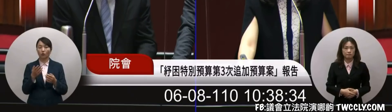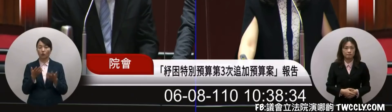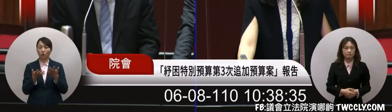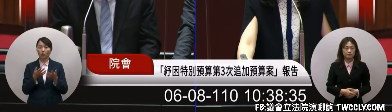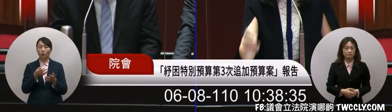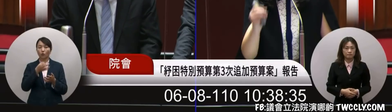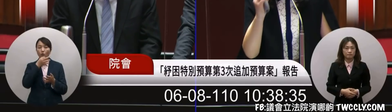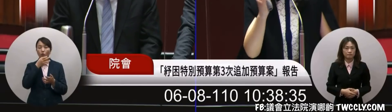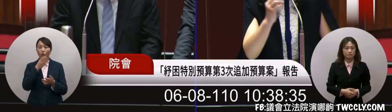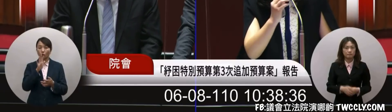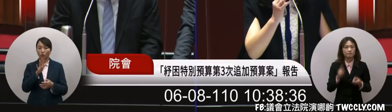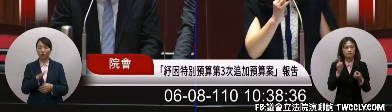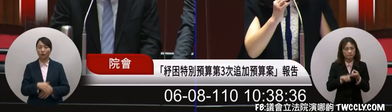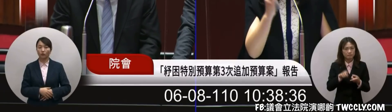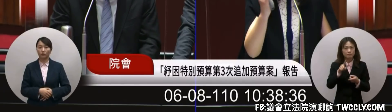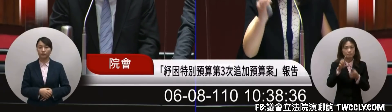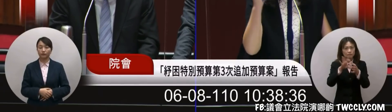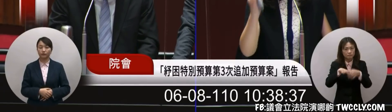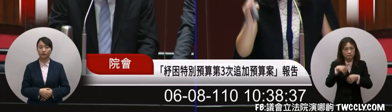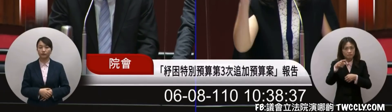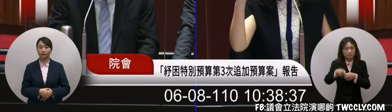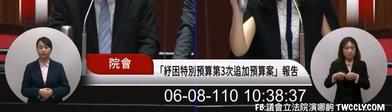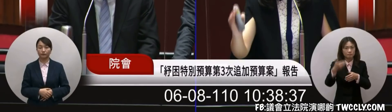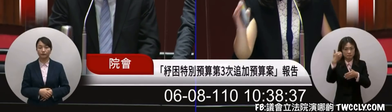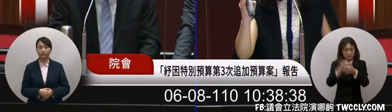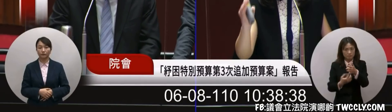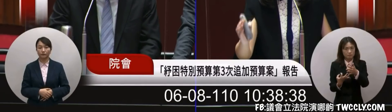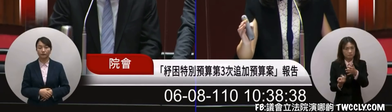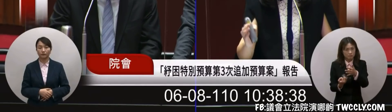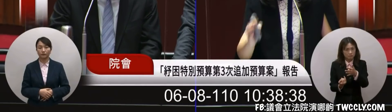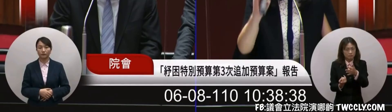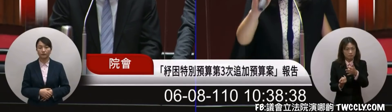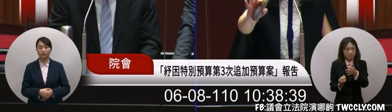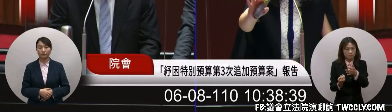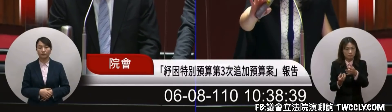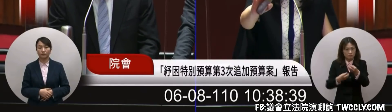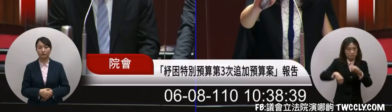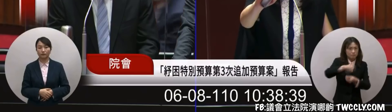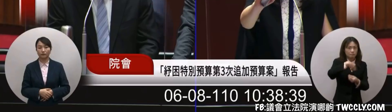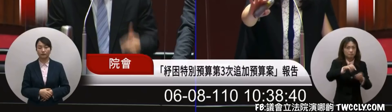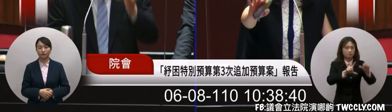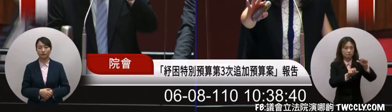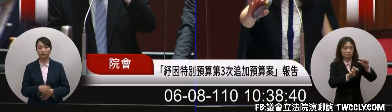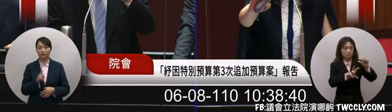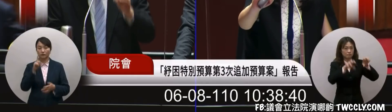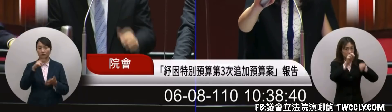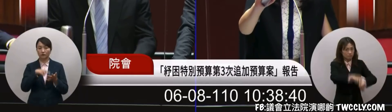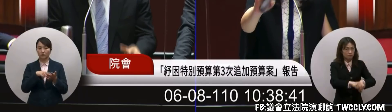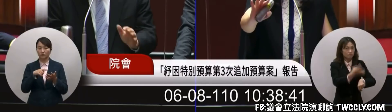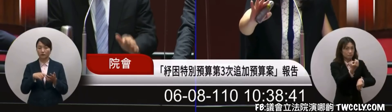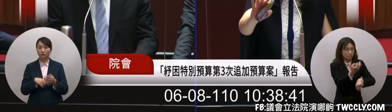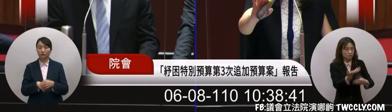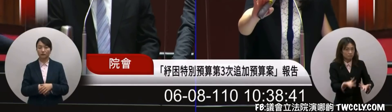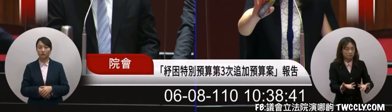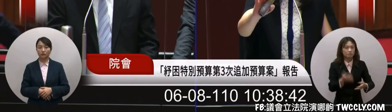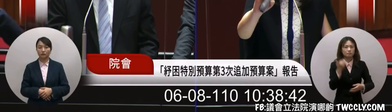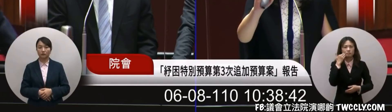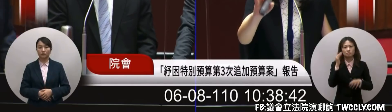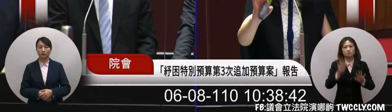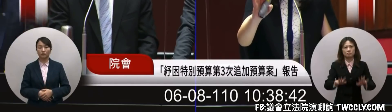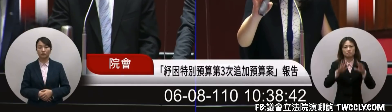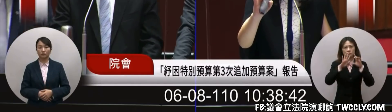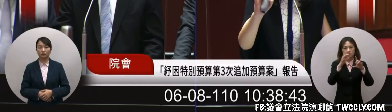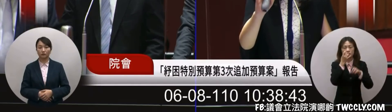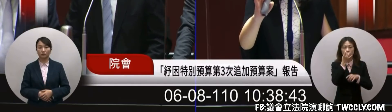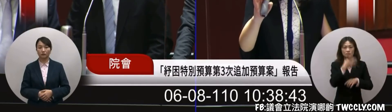余裕。 对，所以你的余裕是用了多少？在5月28号签约，没关系。如果这个。在这里没办法回答，我